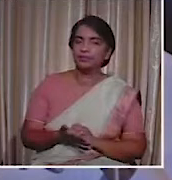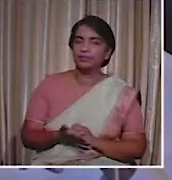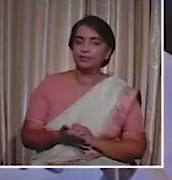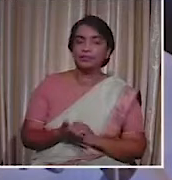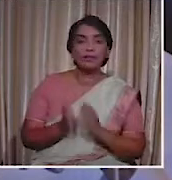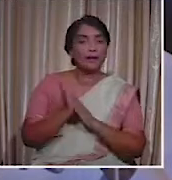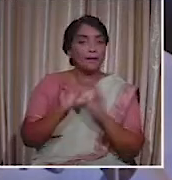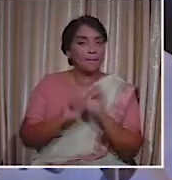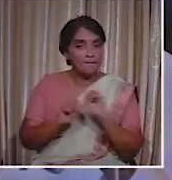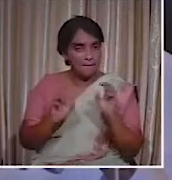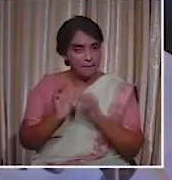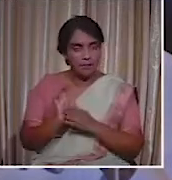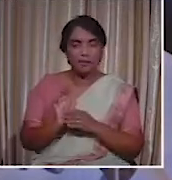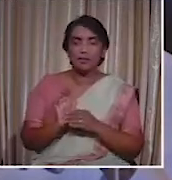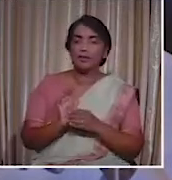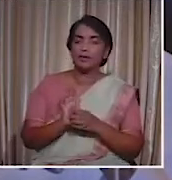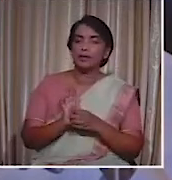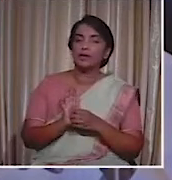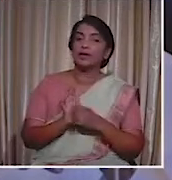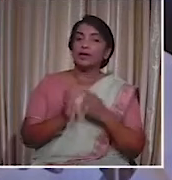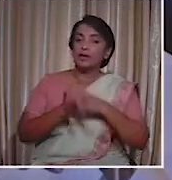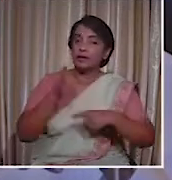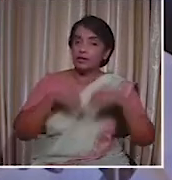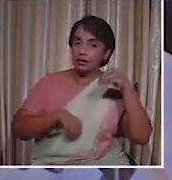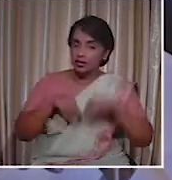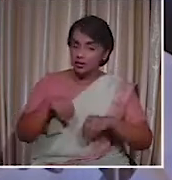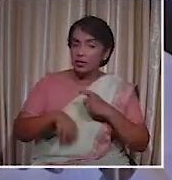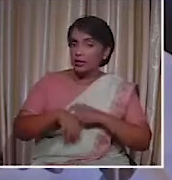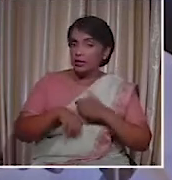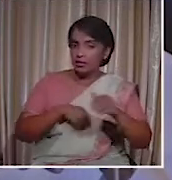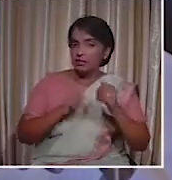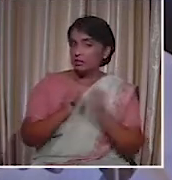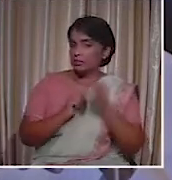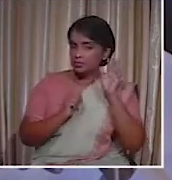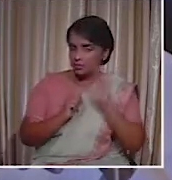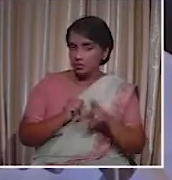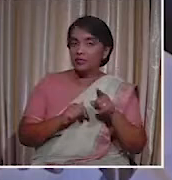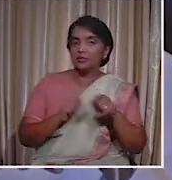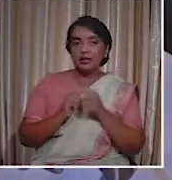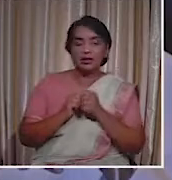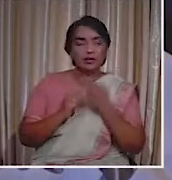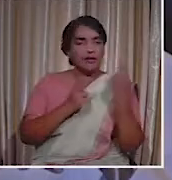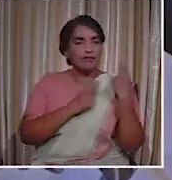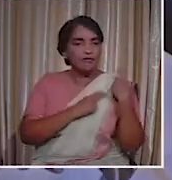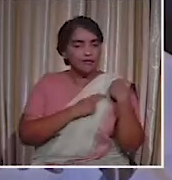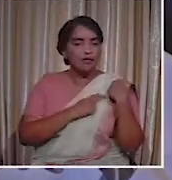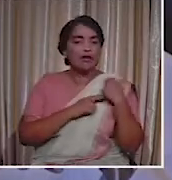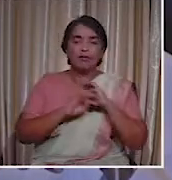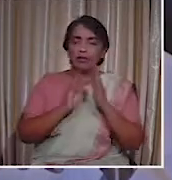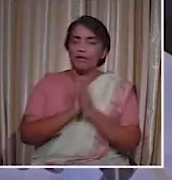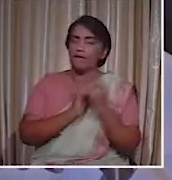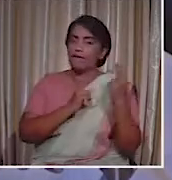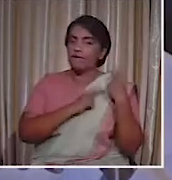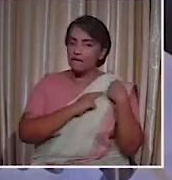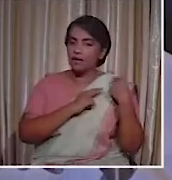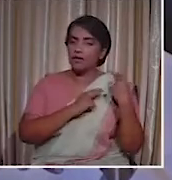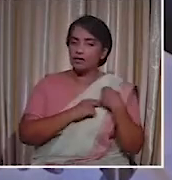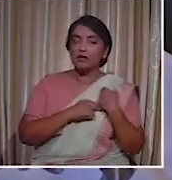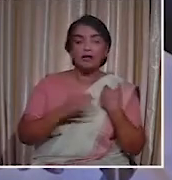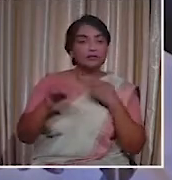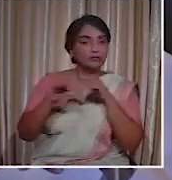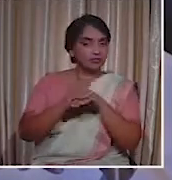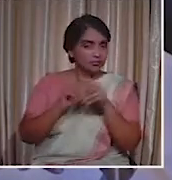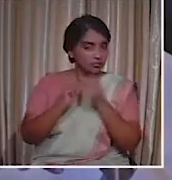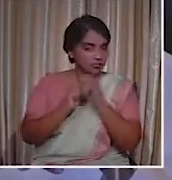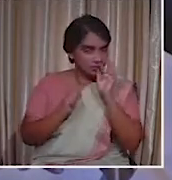ජනමාධ්‍ය මැතිවරණ කාලයේදී අනුගමනය කරපු කළ යුතු යුතුකම් වගකීම් බැඳීම්